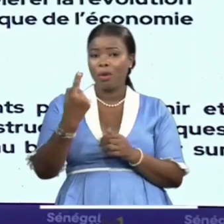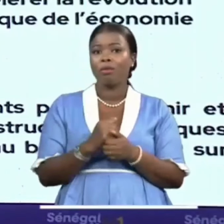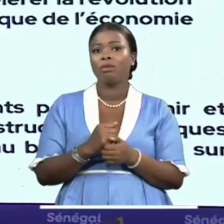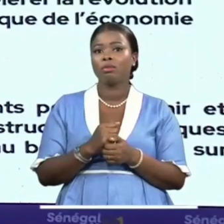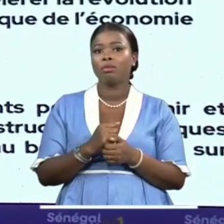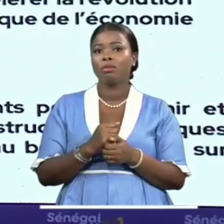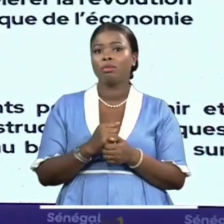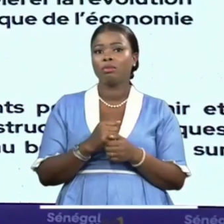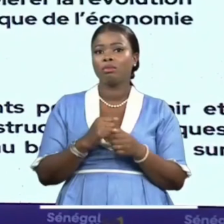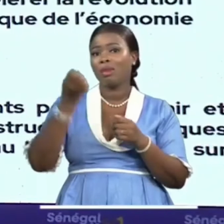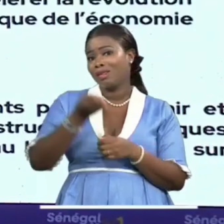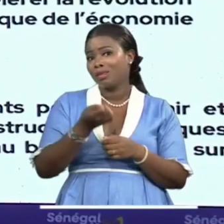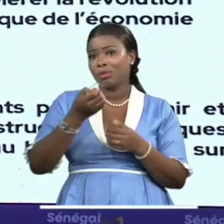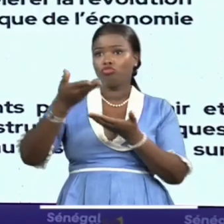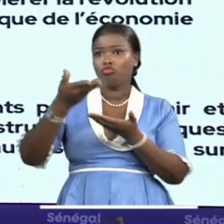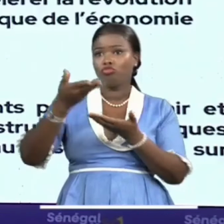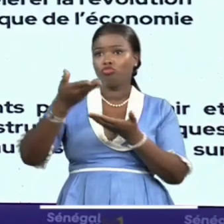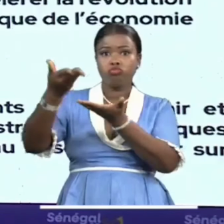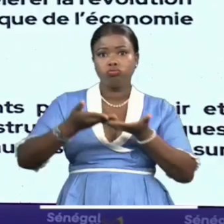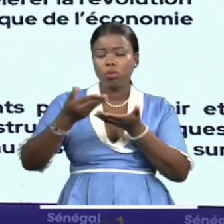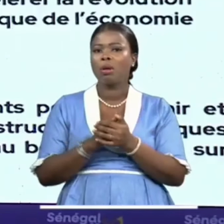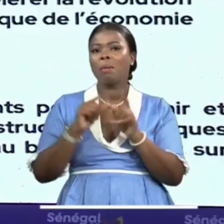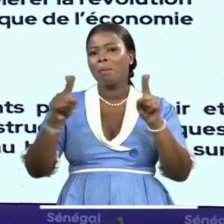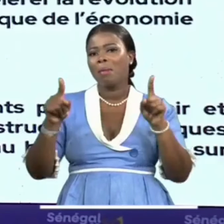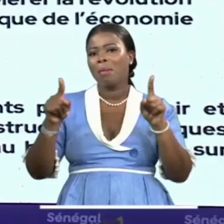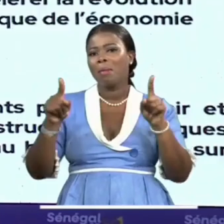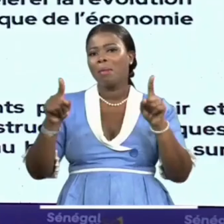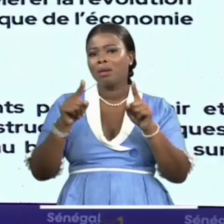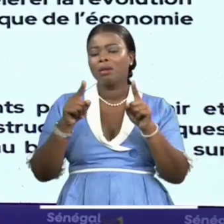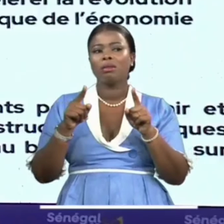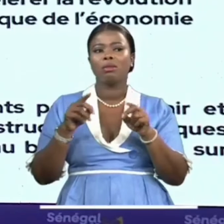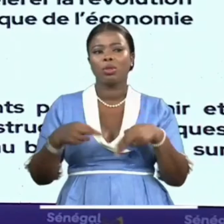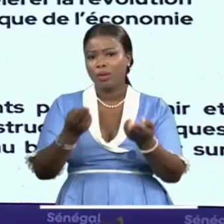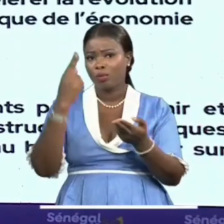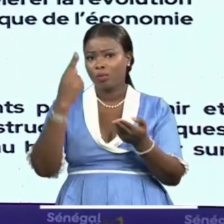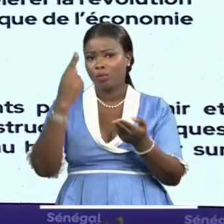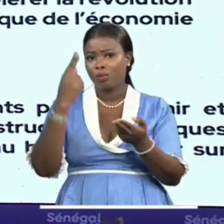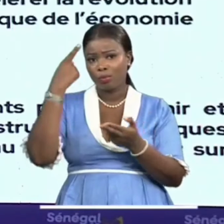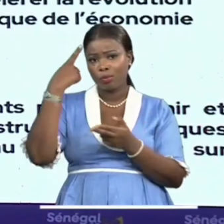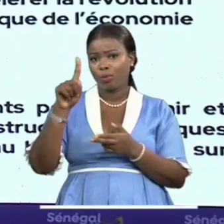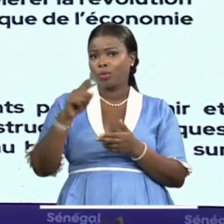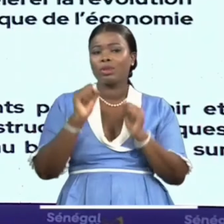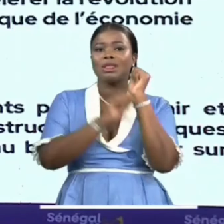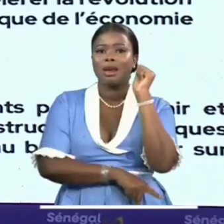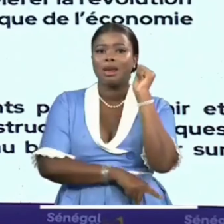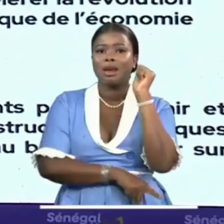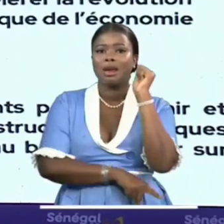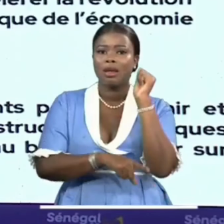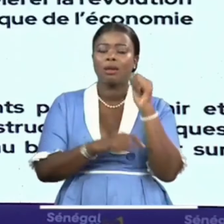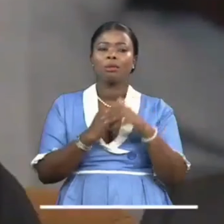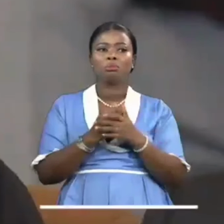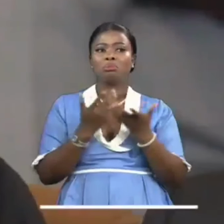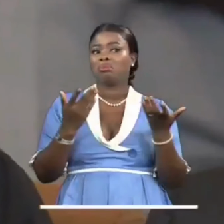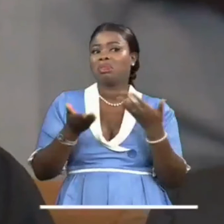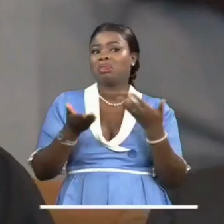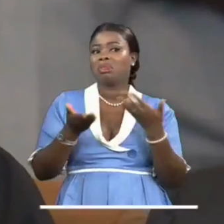étrangers mais rendre l'environnement des affaires attractifs pour le Sénégalais lambda qui veut faire des affaires au Sénégal